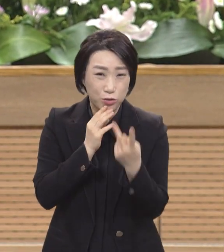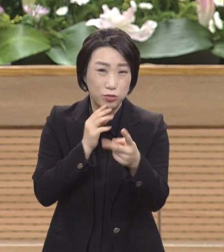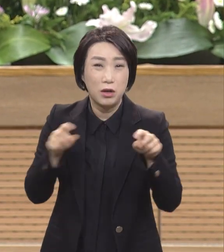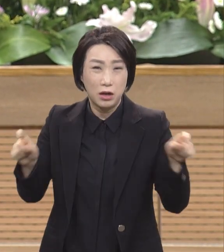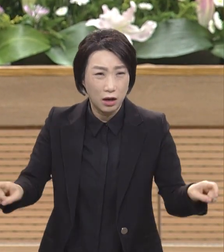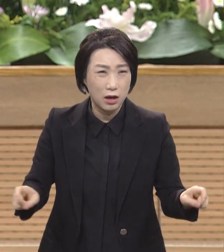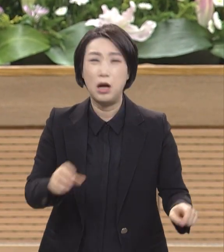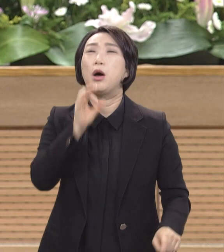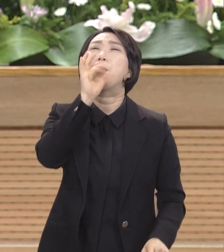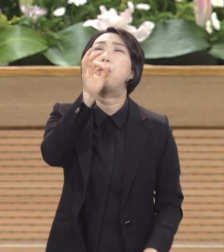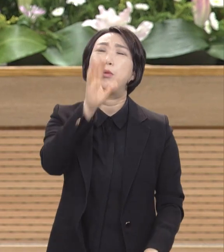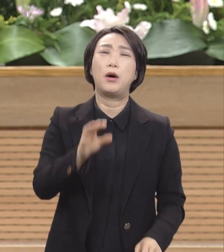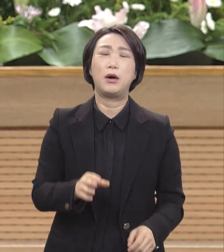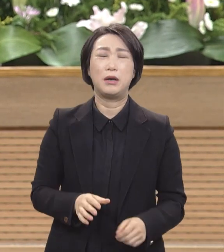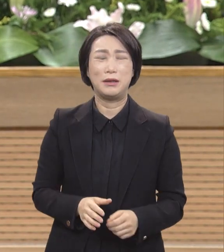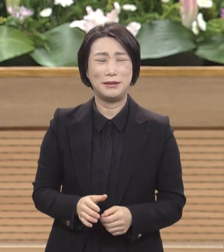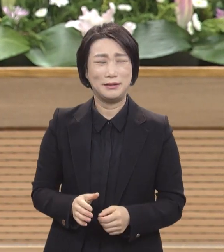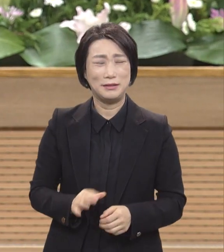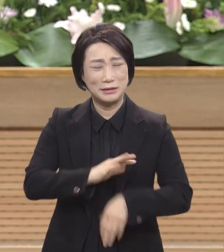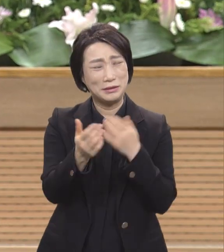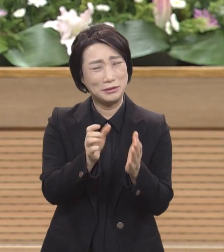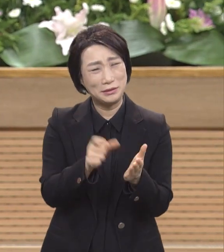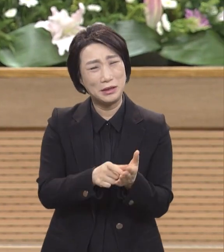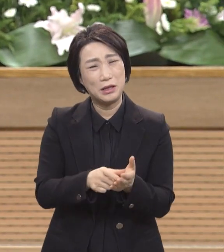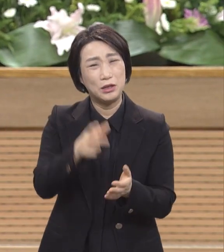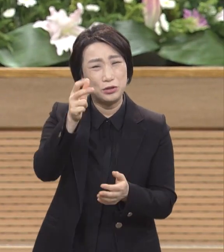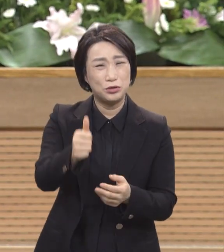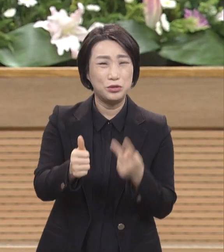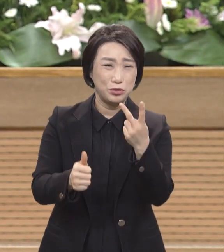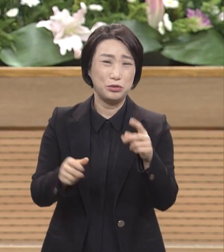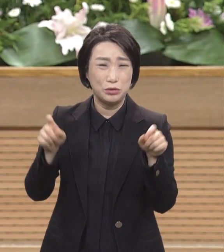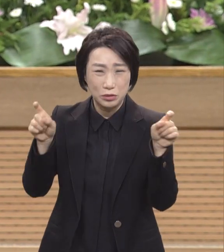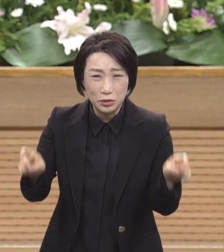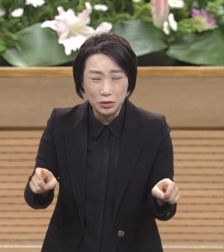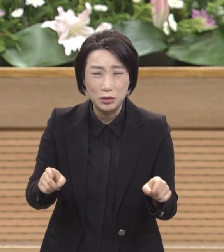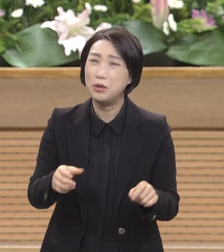두 주인 섬기지 못한다고 그랬어.